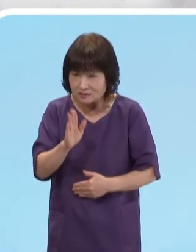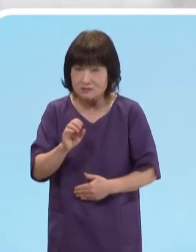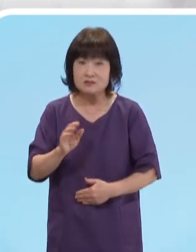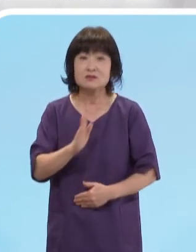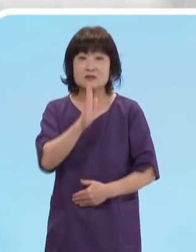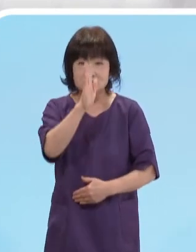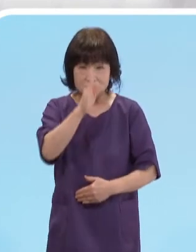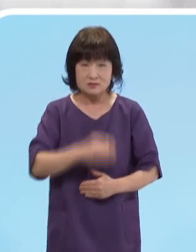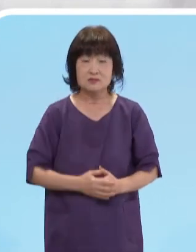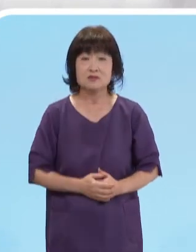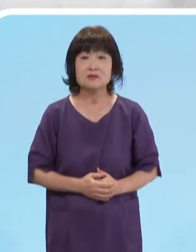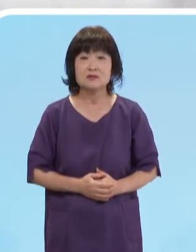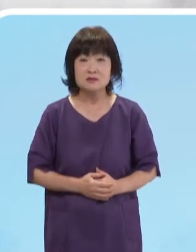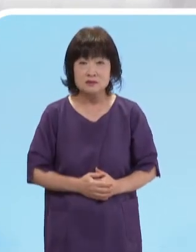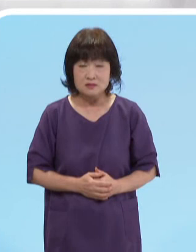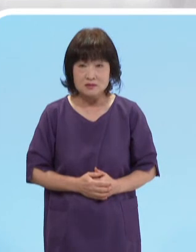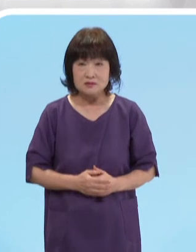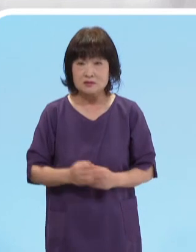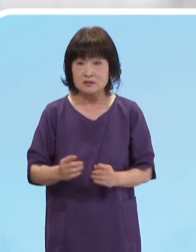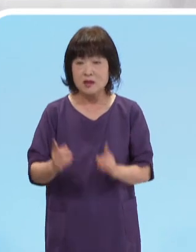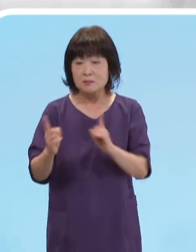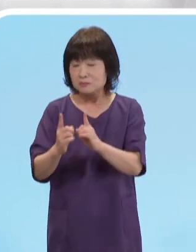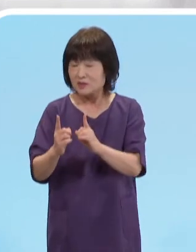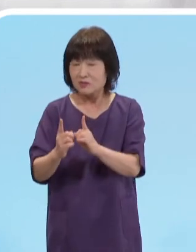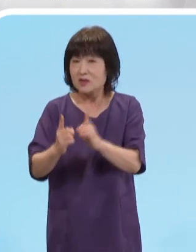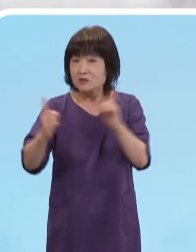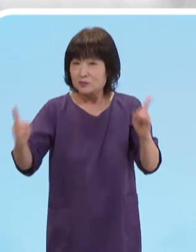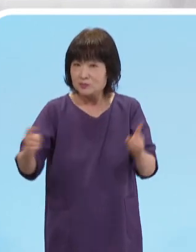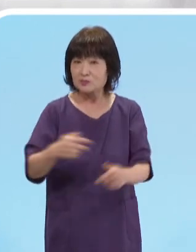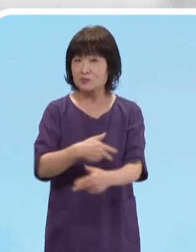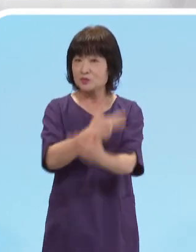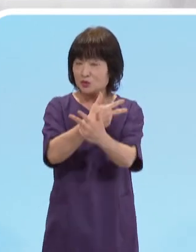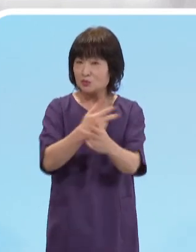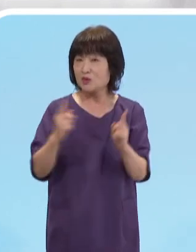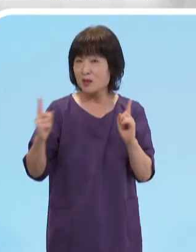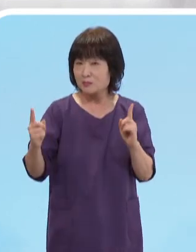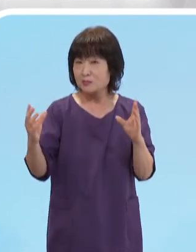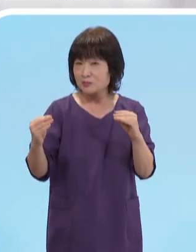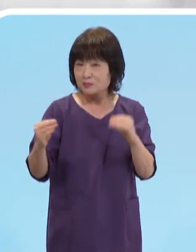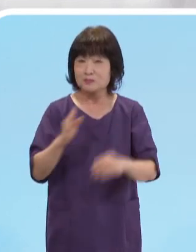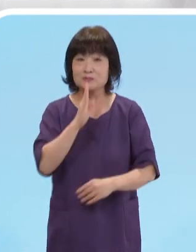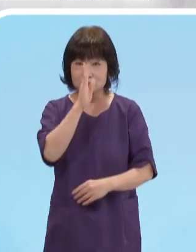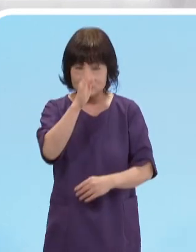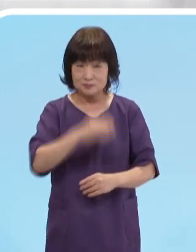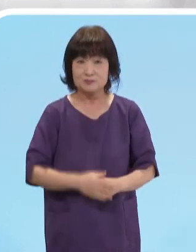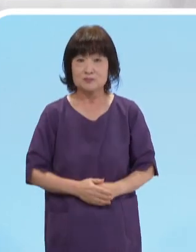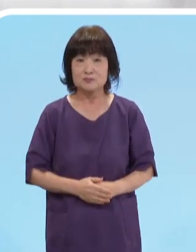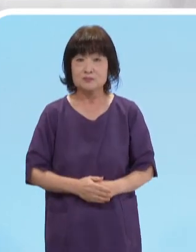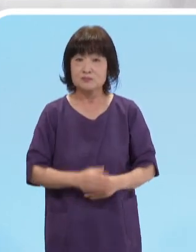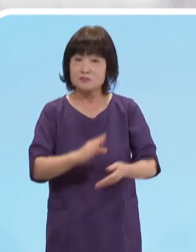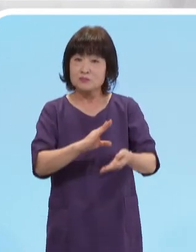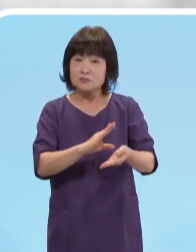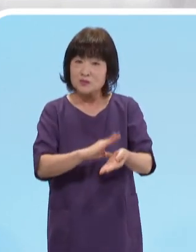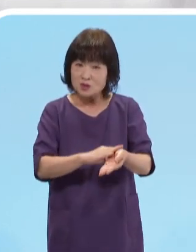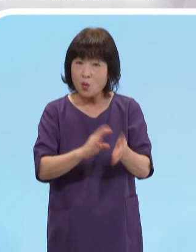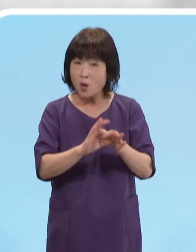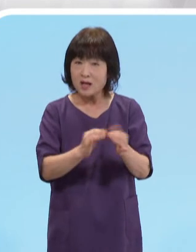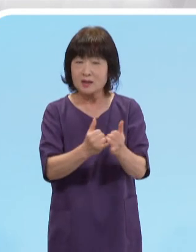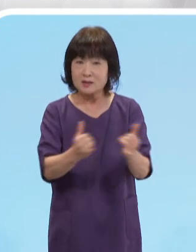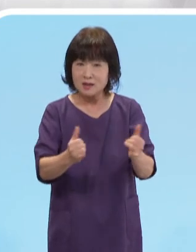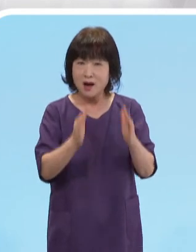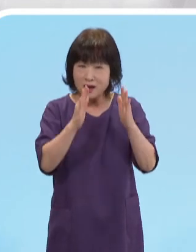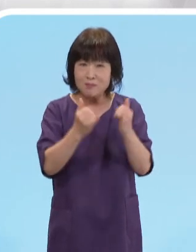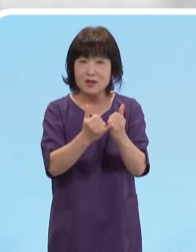ょう。リモート面会に切り替えましょう。医療関係者など頑張っておられる方